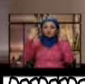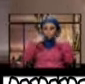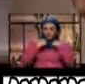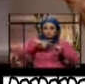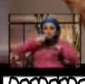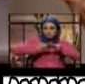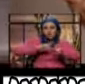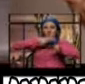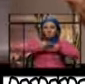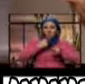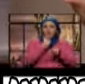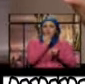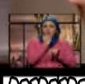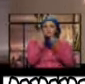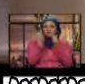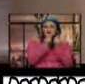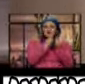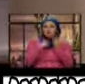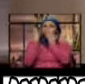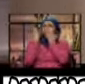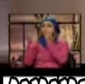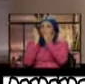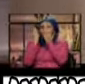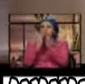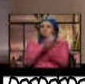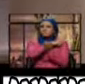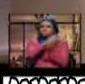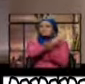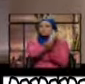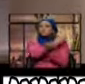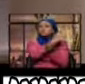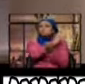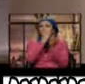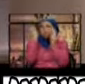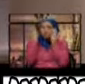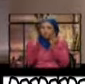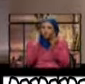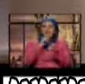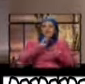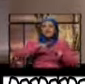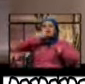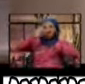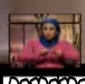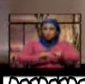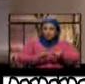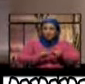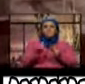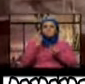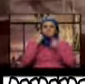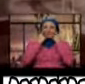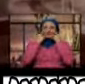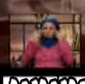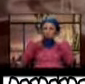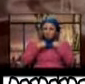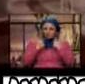بس واقف مع اهل الجنة، يقول يمكن الملائكة غلطوا ولا شيء. في الجهة المقابلة اللي بينه وبين الناس السبع